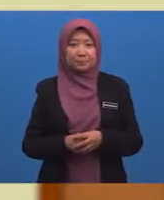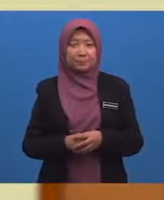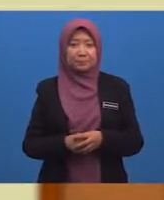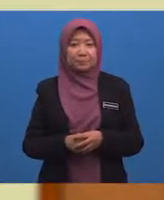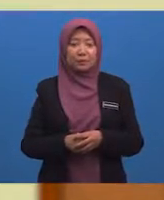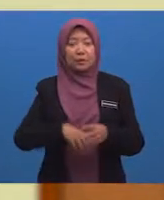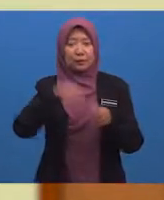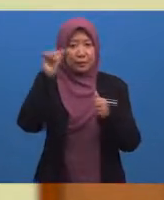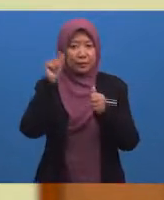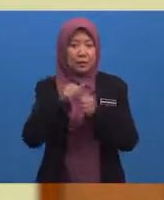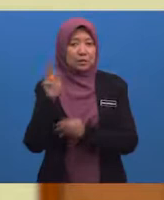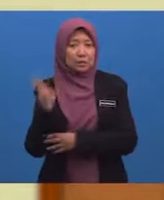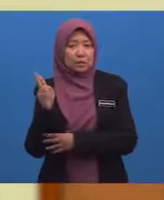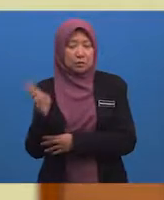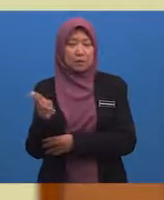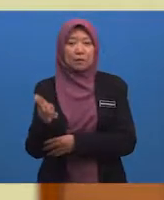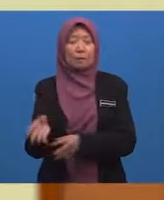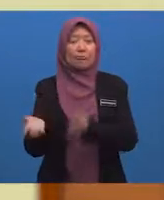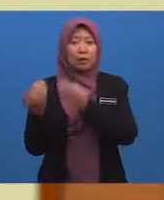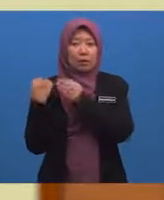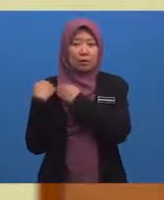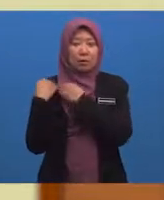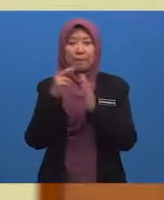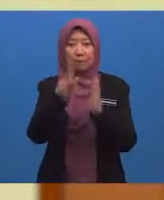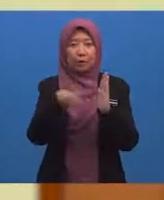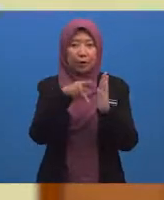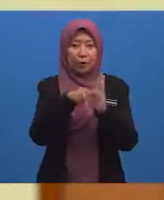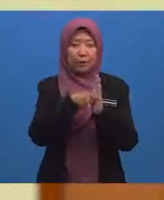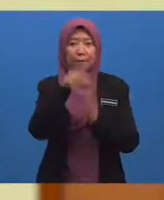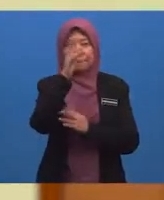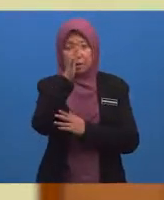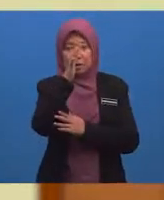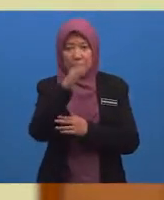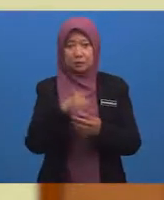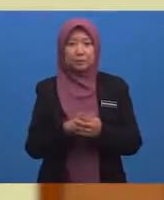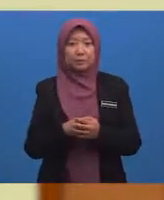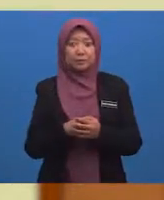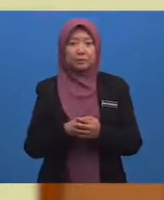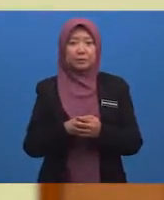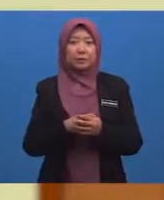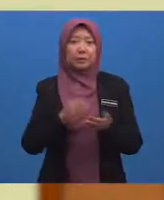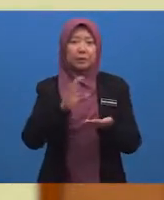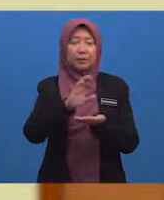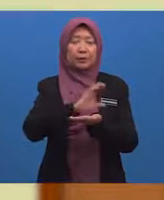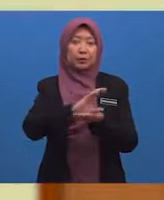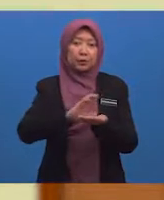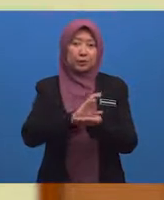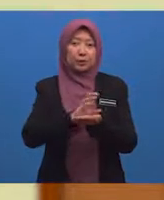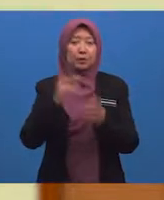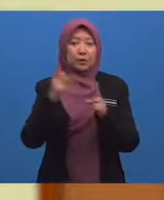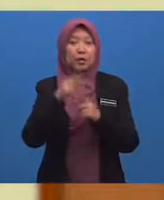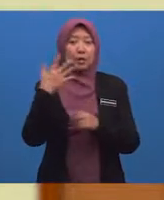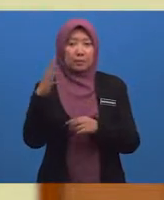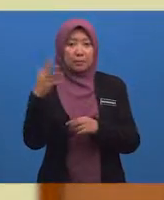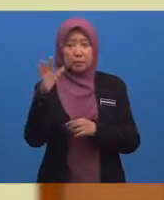Mengimbau sejarah peranan Melaka di rantau alam Melayu pada abad yang ke-15, Melaka berfungsi sebagai